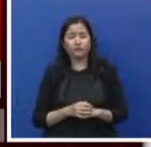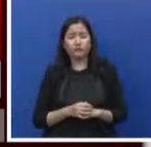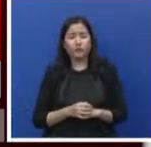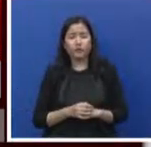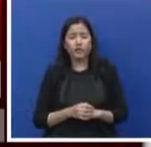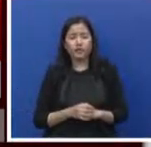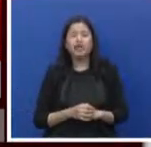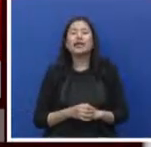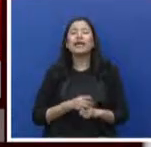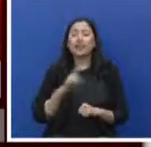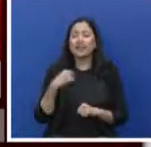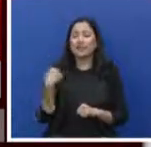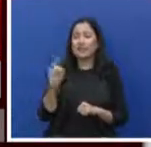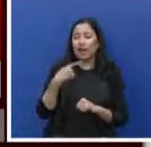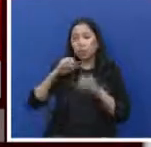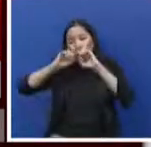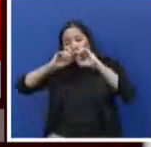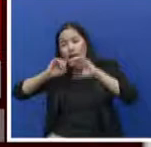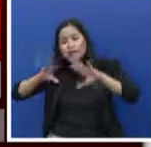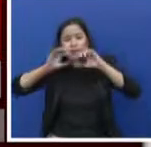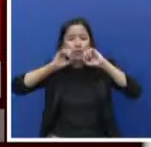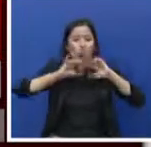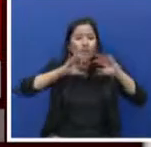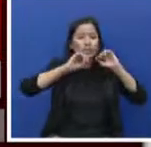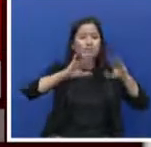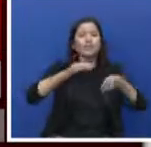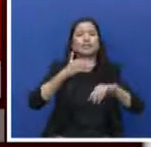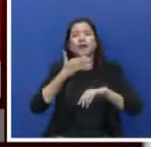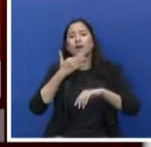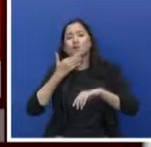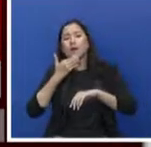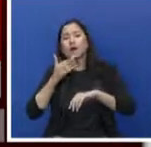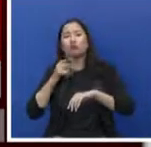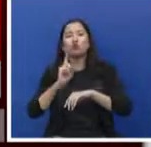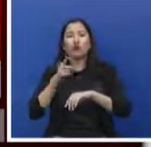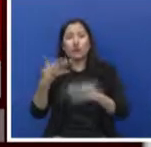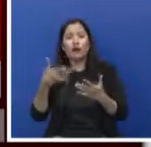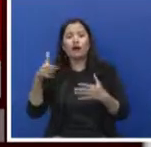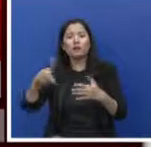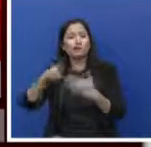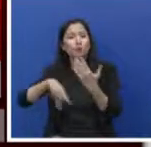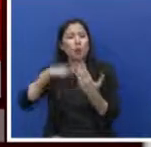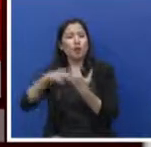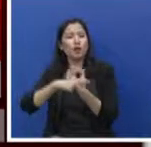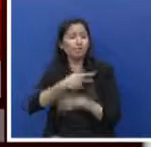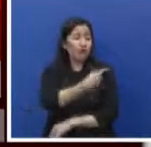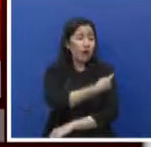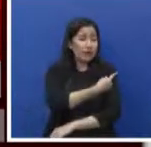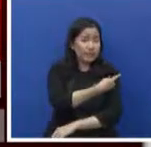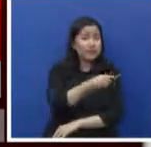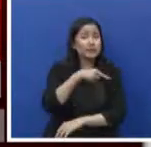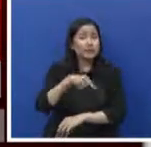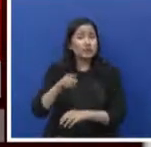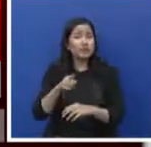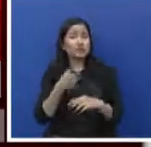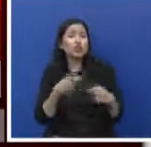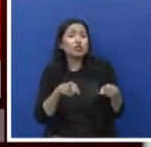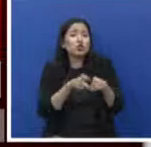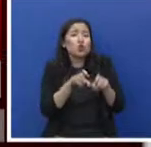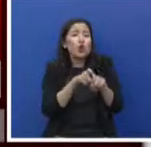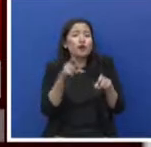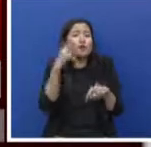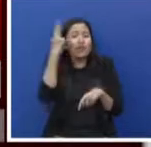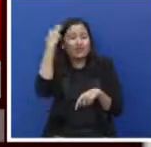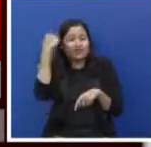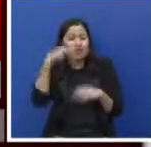melakukan kemudahan-kemudahan terus sosialisasi di dalam ekosistem kami agar program vaksinasi ini bisa berjalan sesuai dengan tahapan yang telah